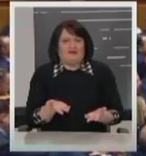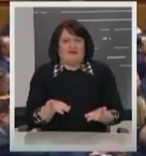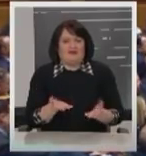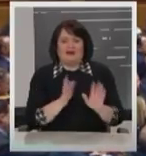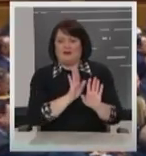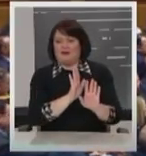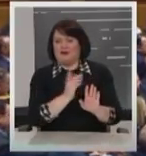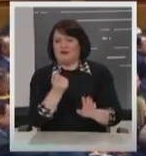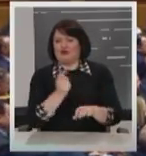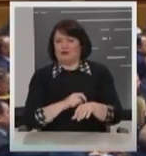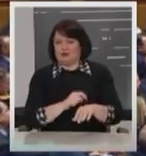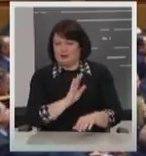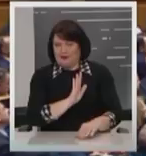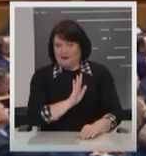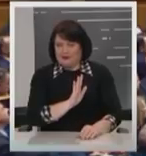Λοιπόν, μισό.